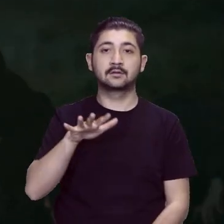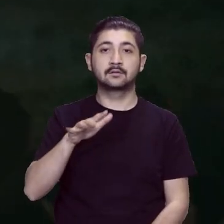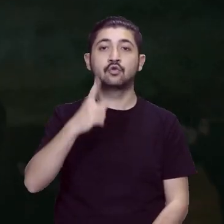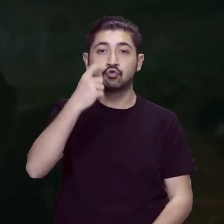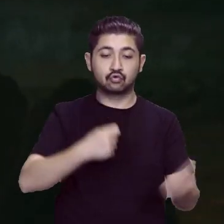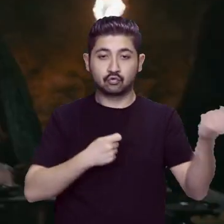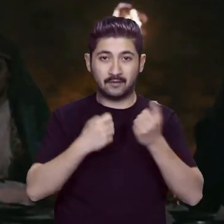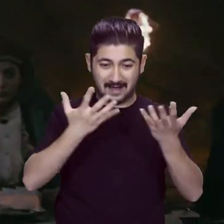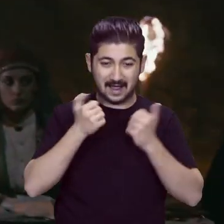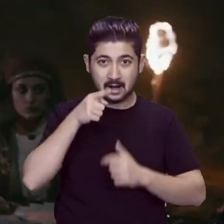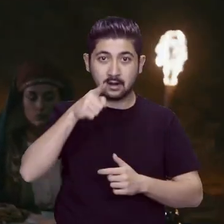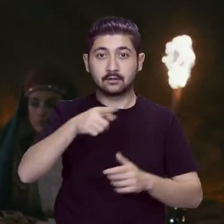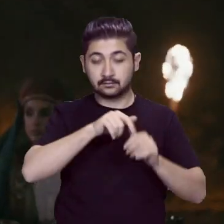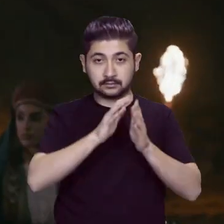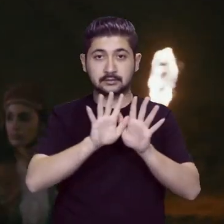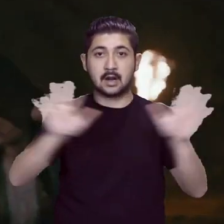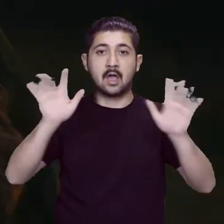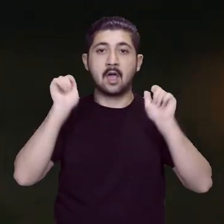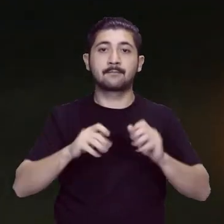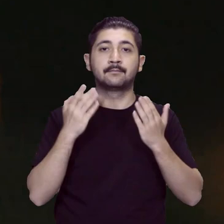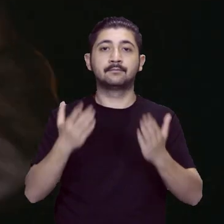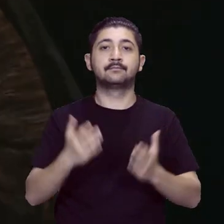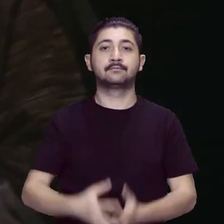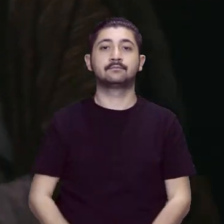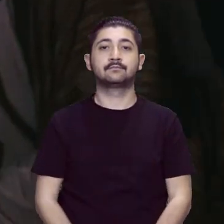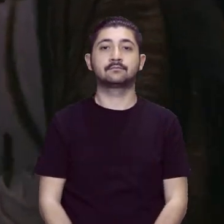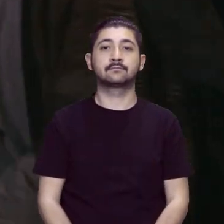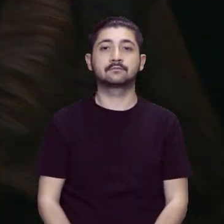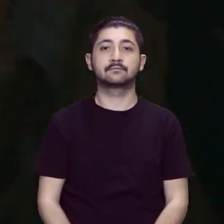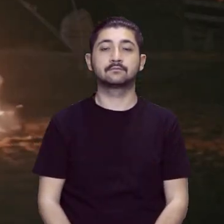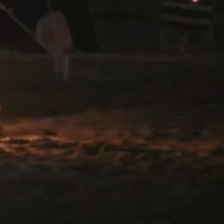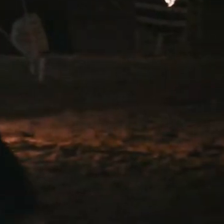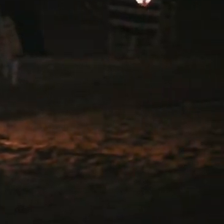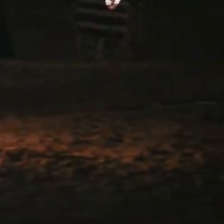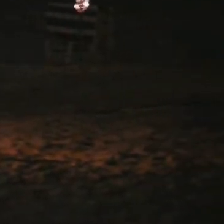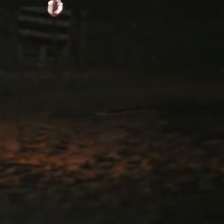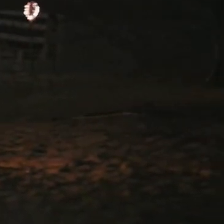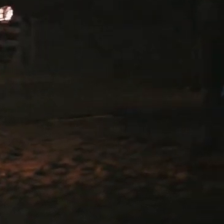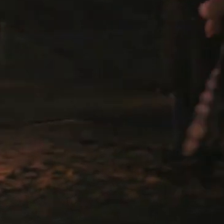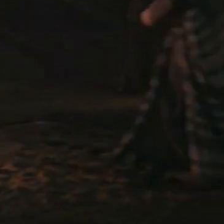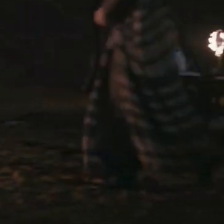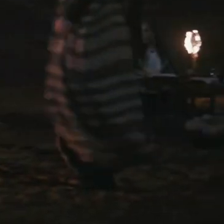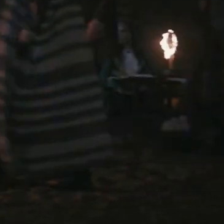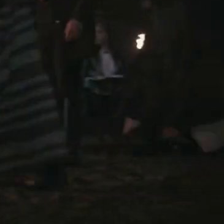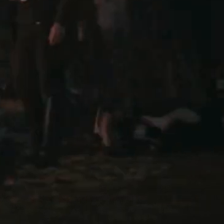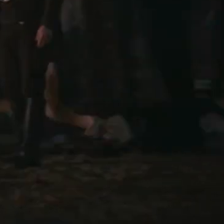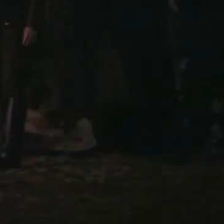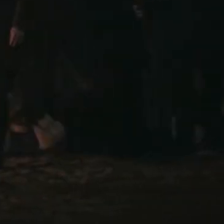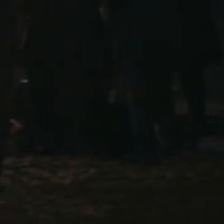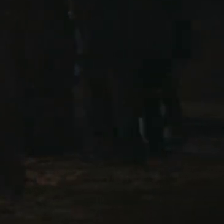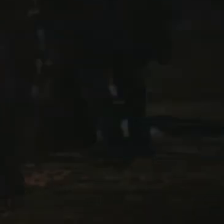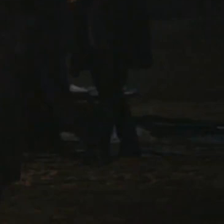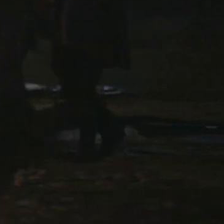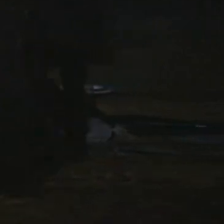Tüfek al hizaya geç. Zeynep'le Mehmet'in çadırların önünde yapılan düğünü devam ederken Mevlütler Ömer'in adamlarıyla